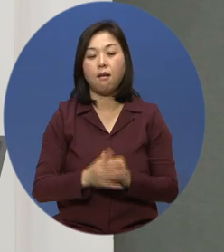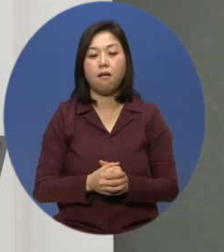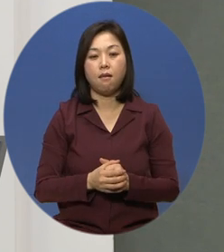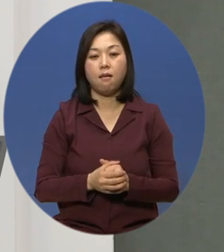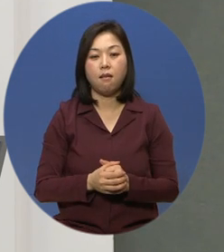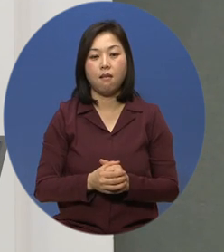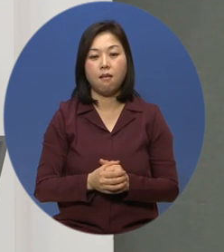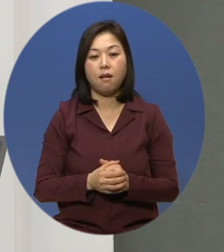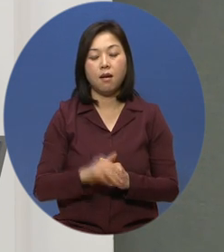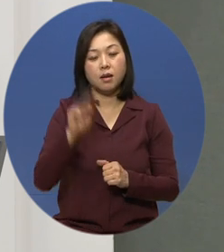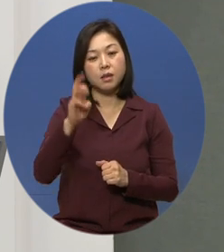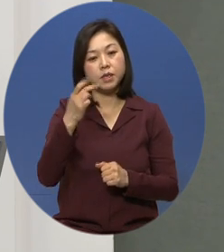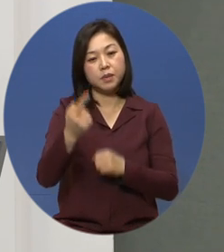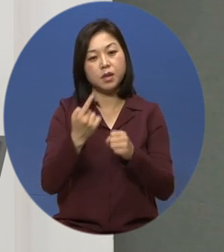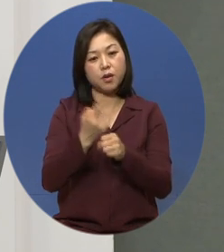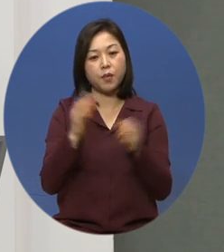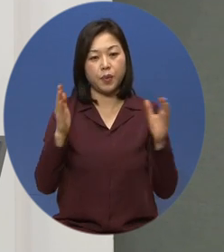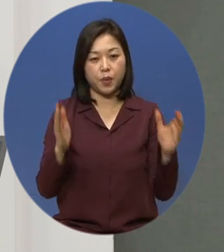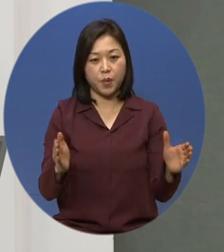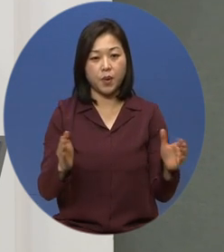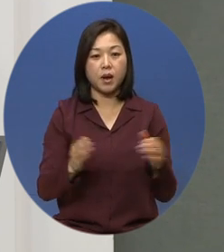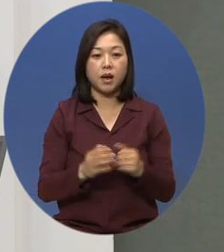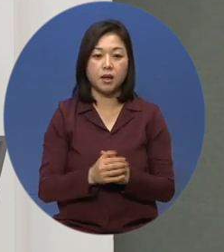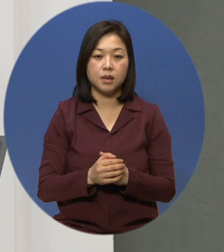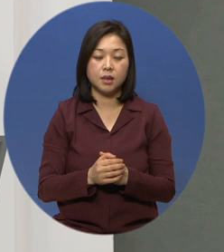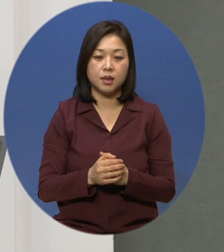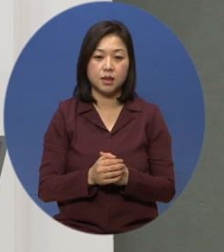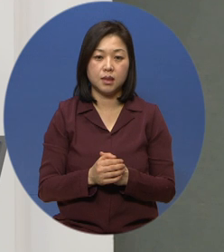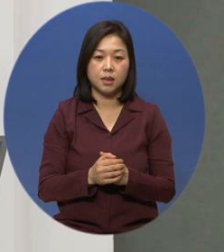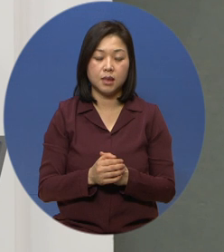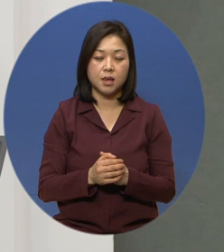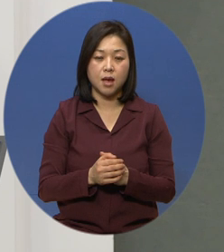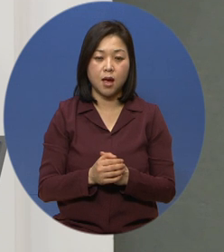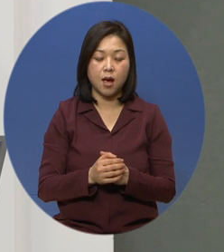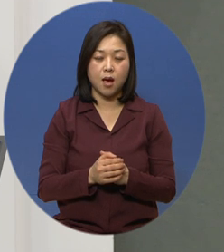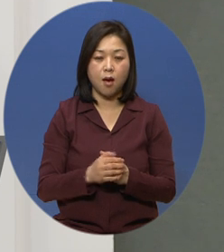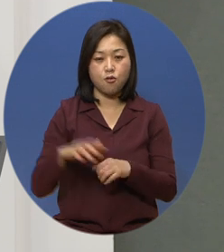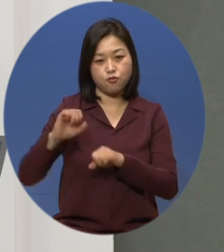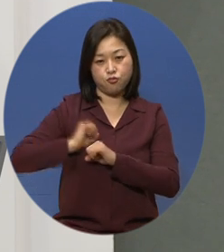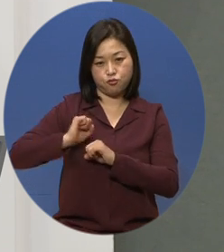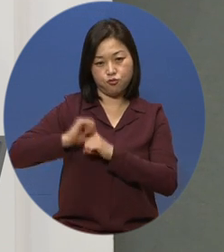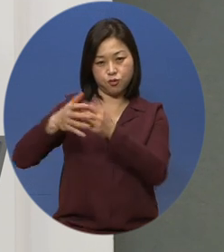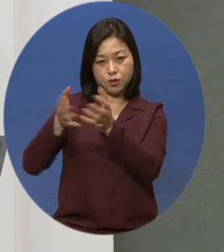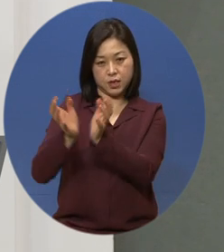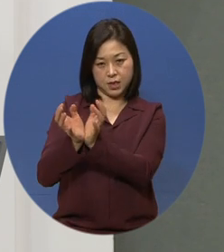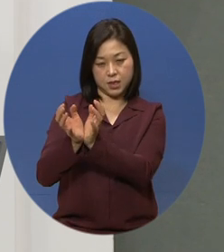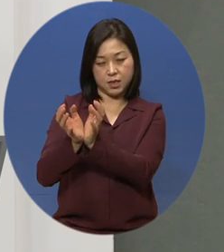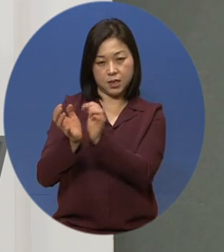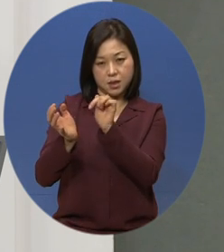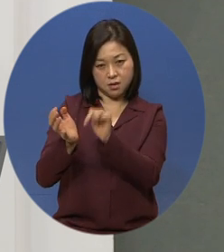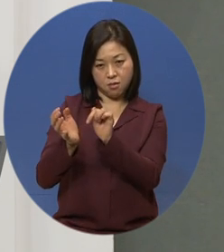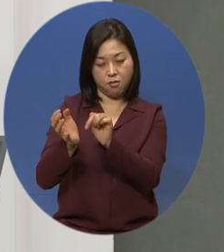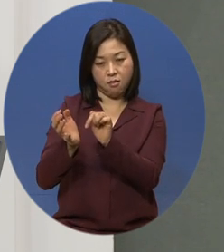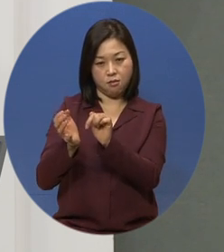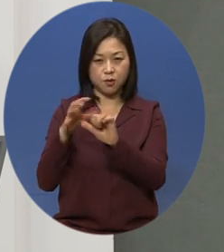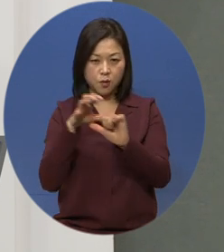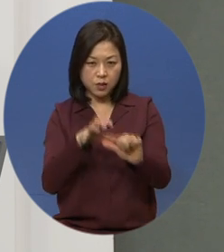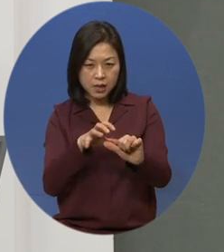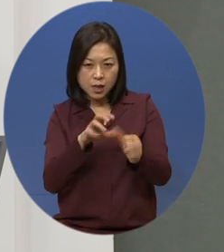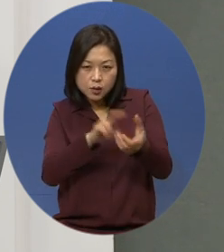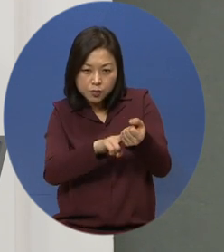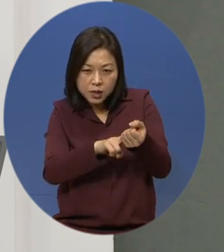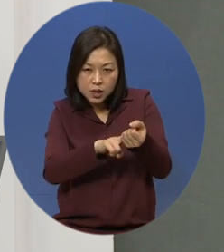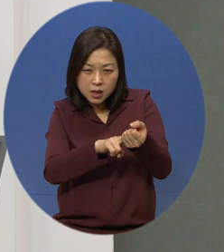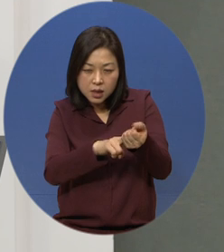3 11년 동안이나 신군부 에서 통제하고 에 숨기려고 가진 노력을